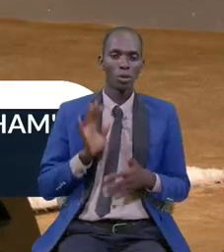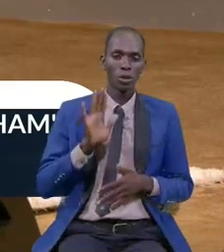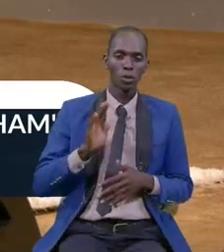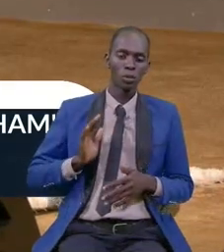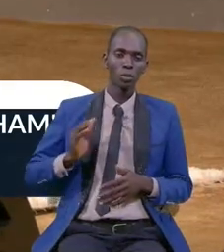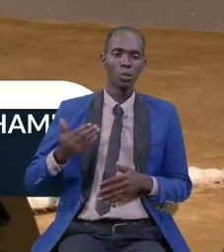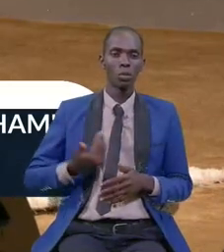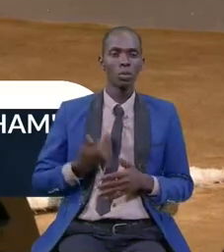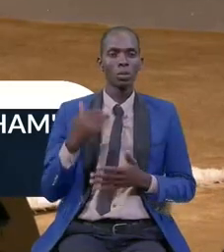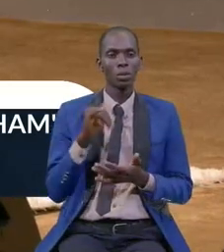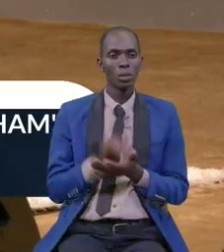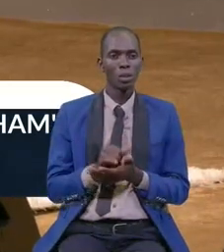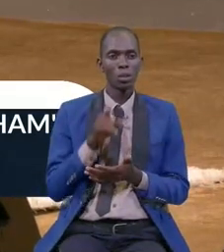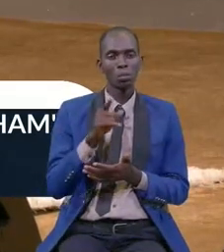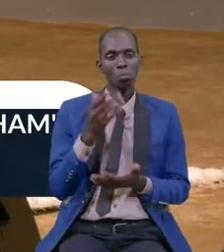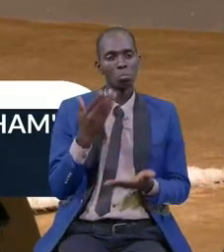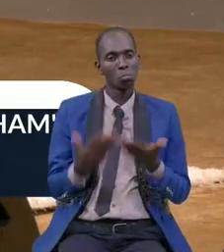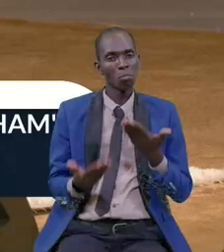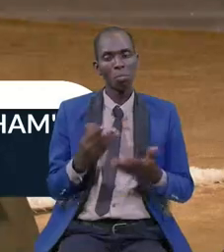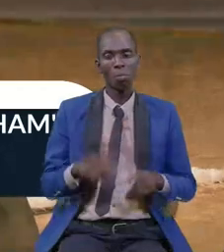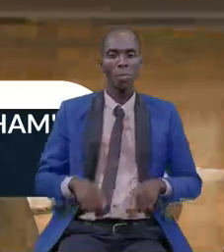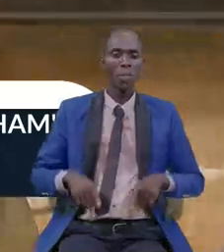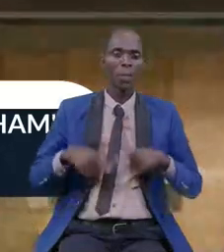que tu vives